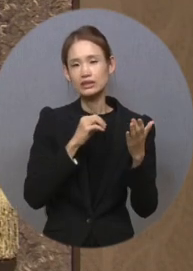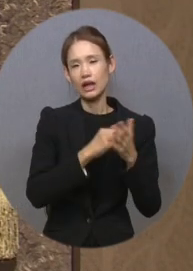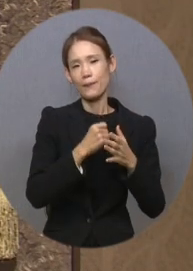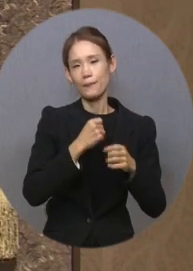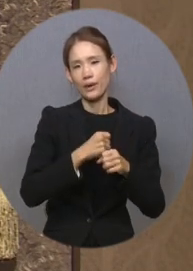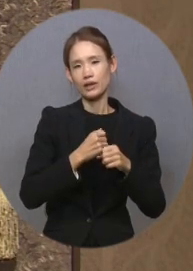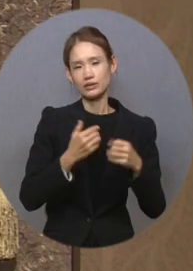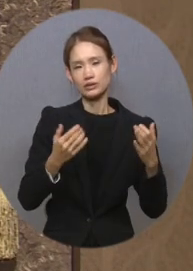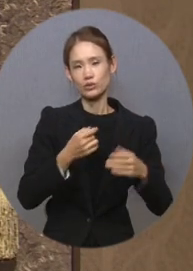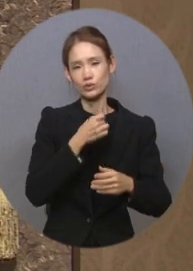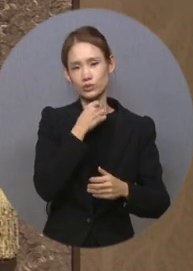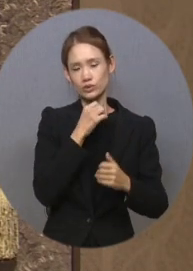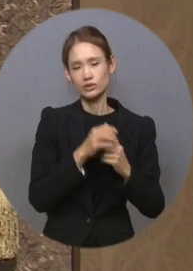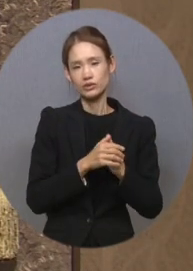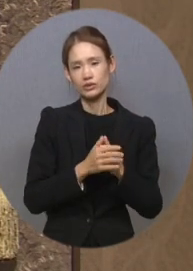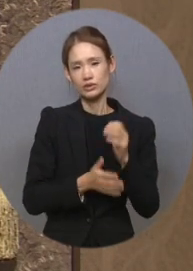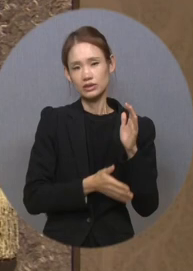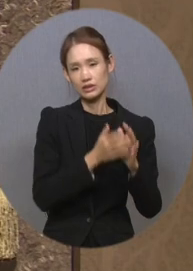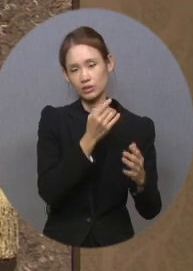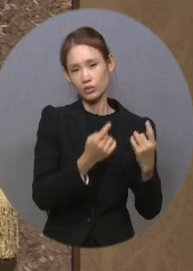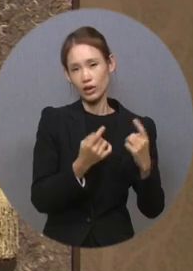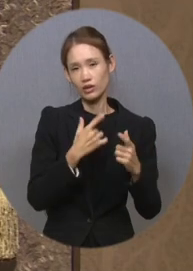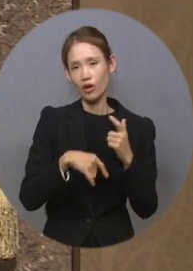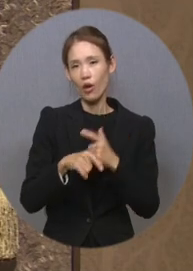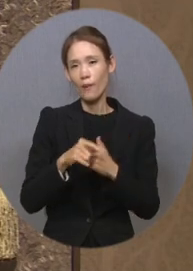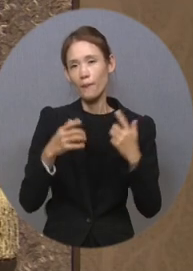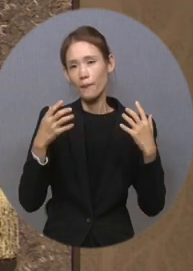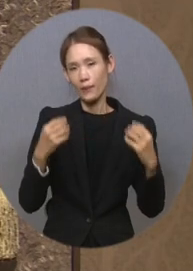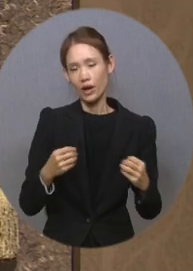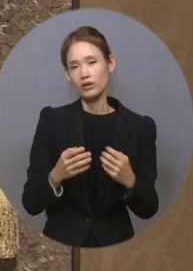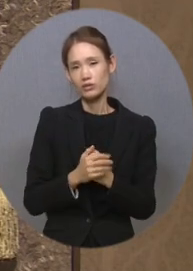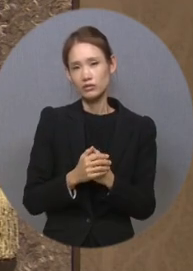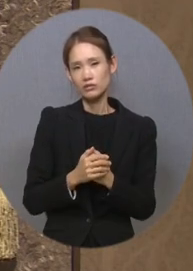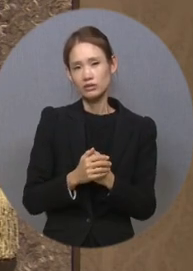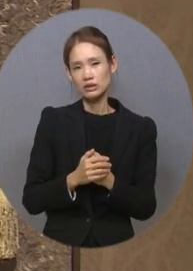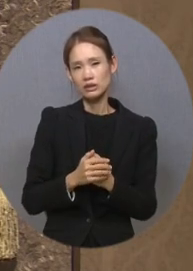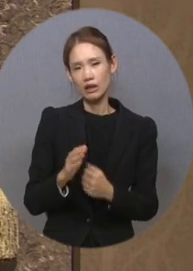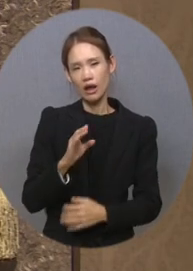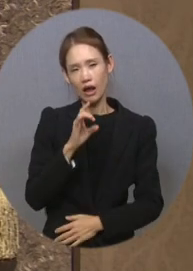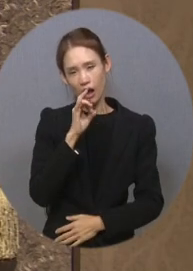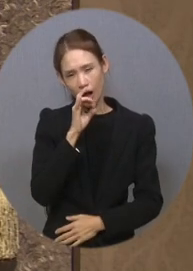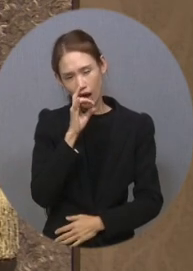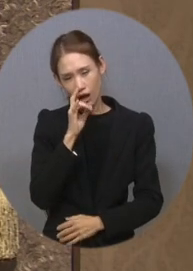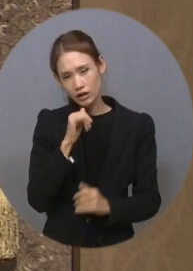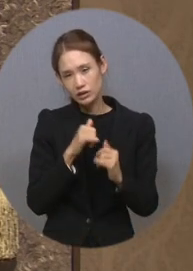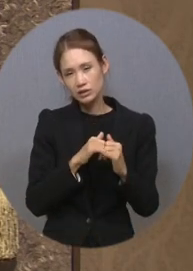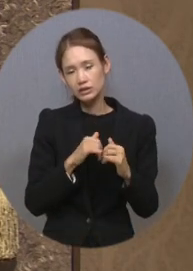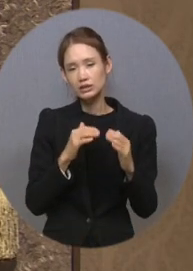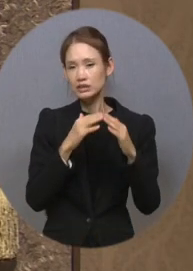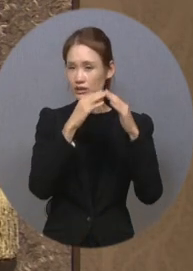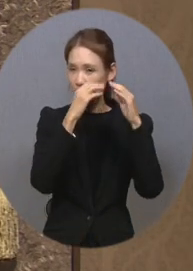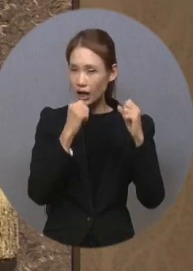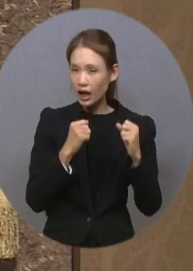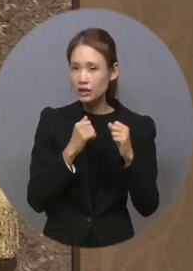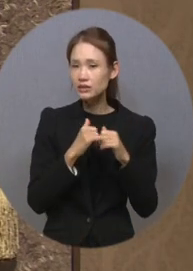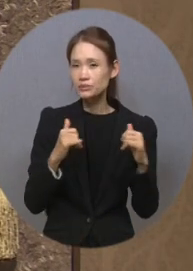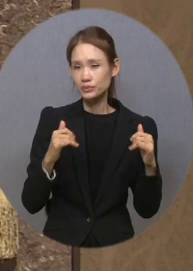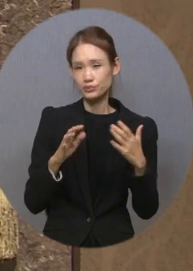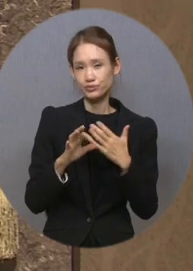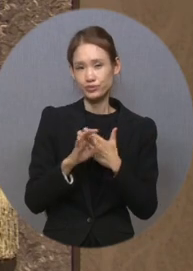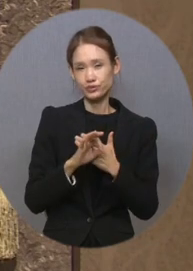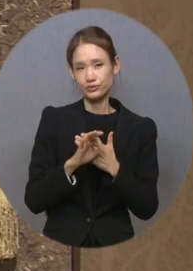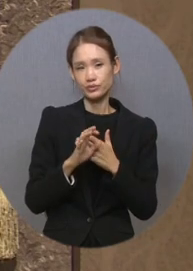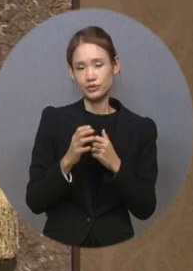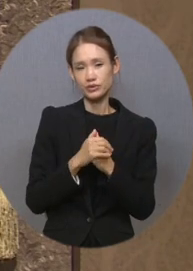네. 그걸 어느 도시보다도 더 많이 하고 있고요. 이제 그것도 안 되신 분들, 댁에 계시는 분들은 할 수 없이